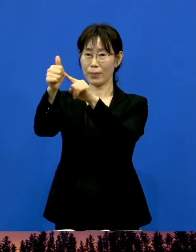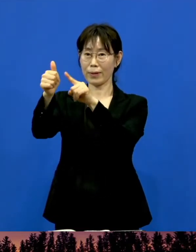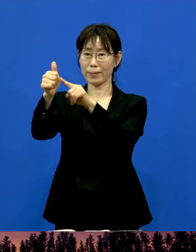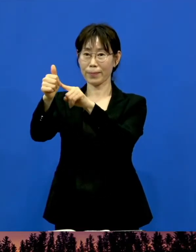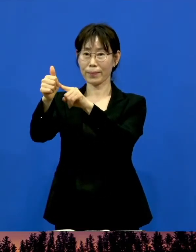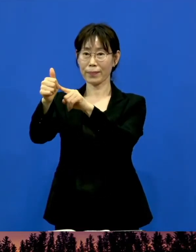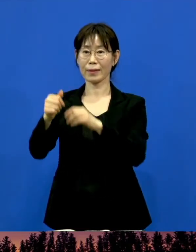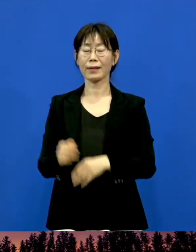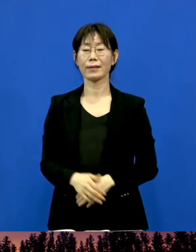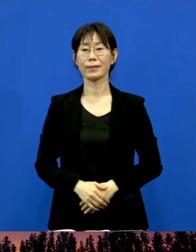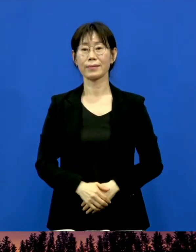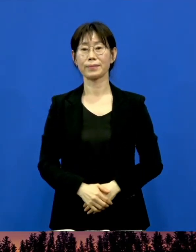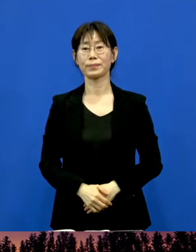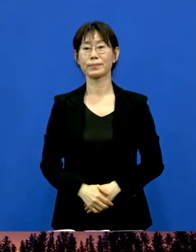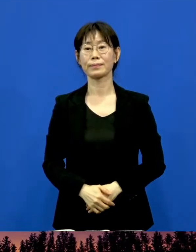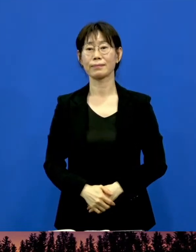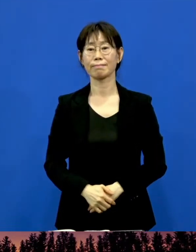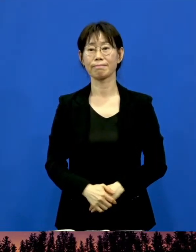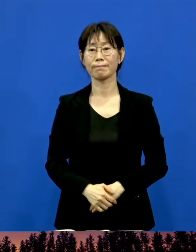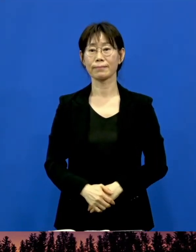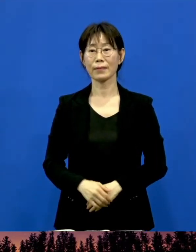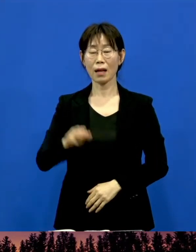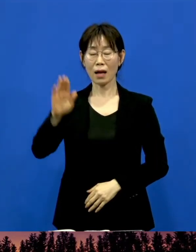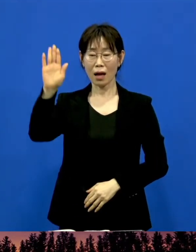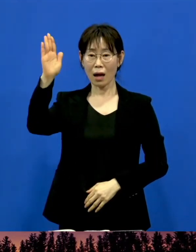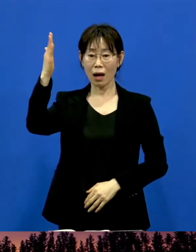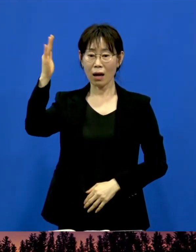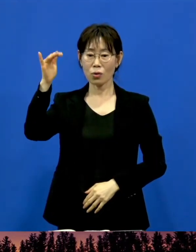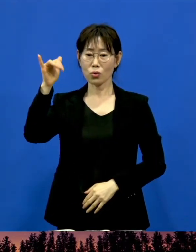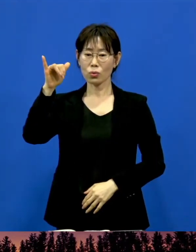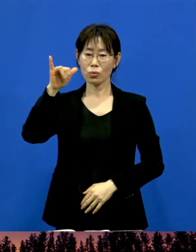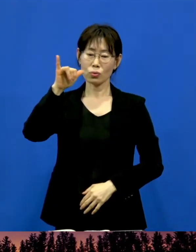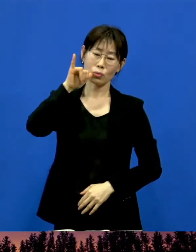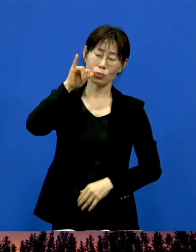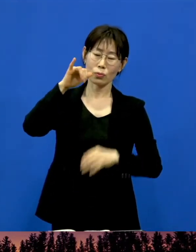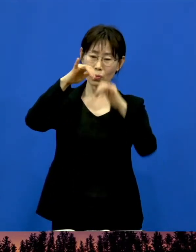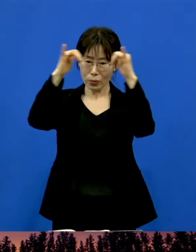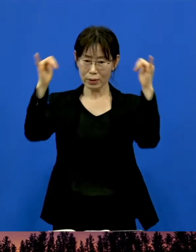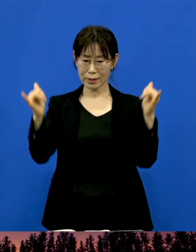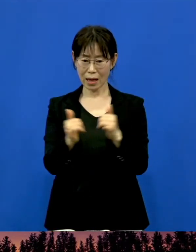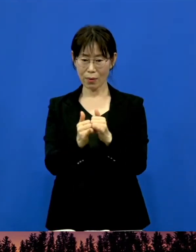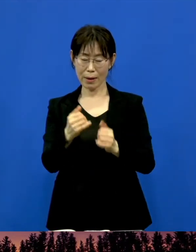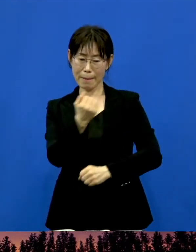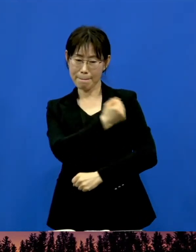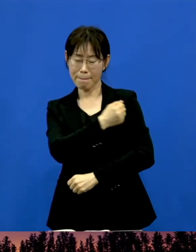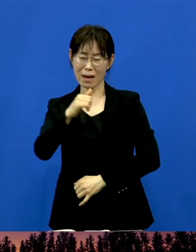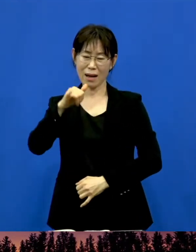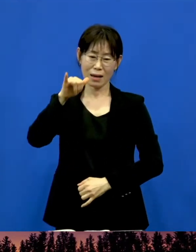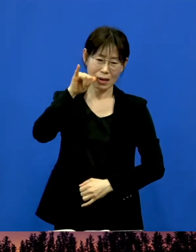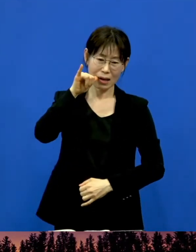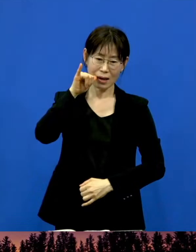여러분, 요즘 이 중독 사회, 그리고 중독 사회 끝에 이 마약이,